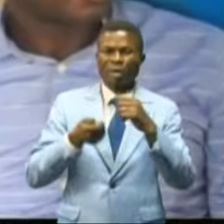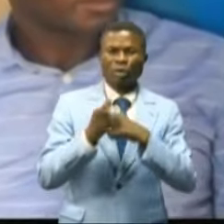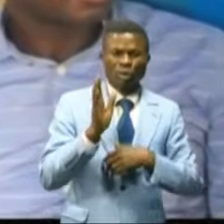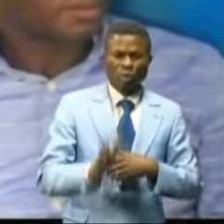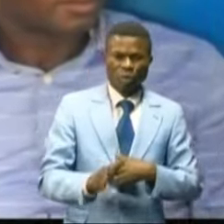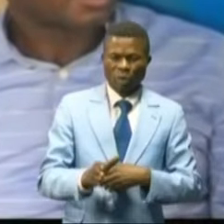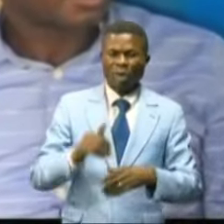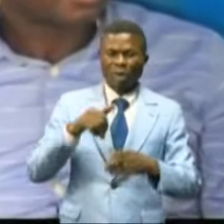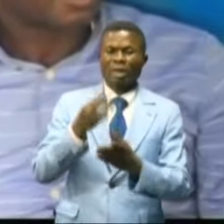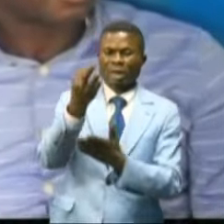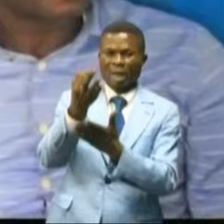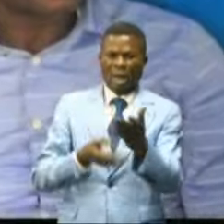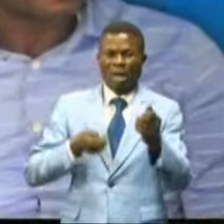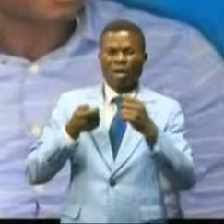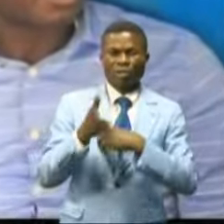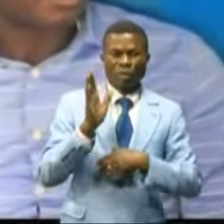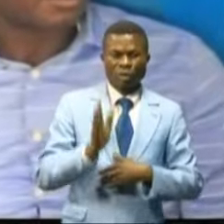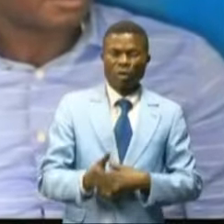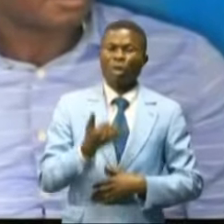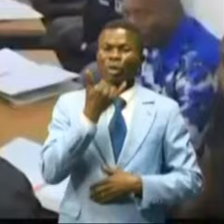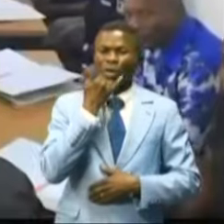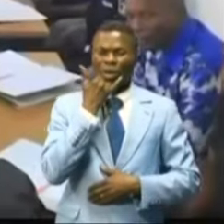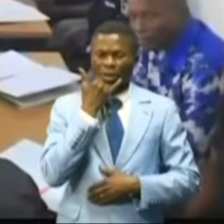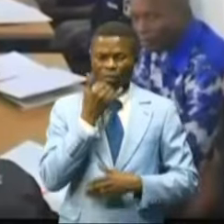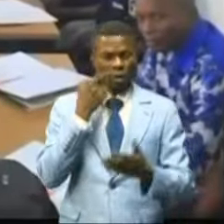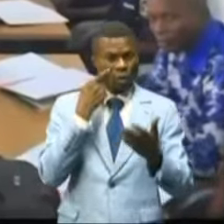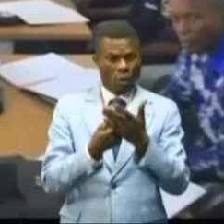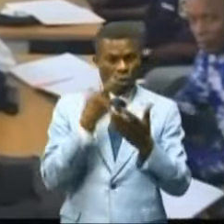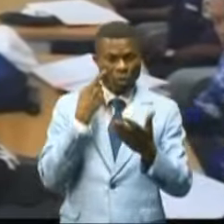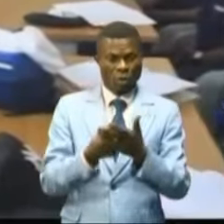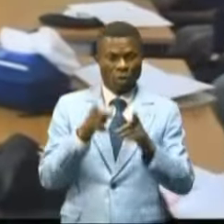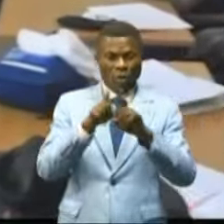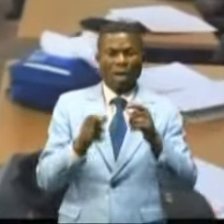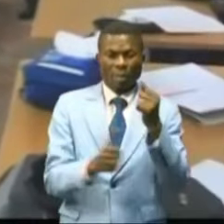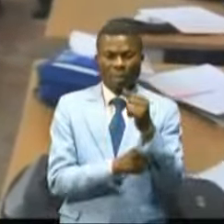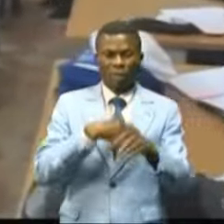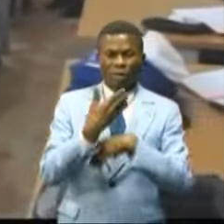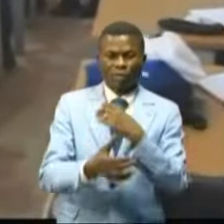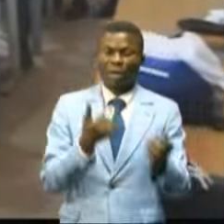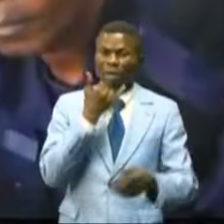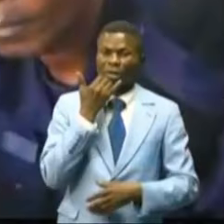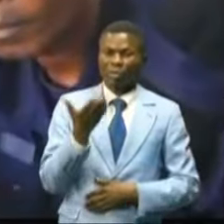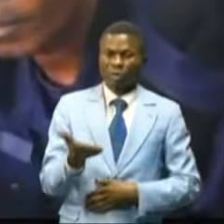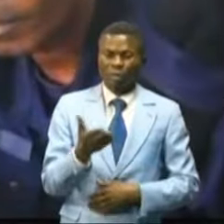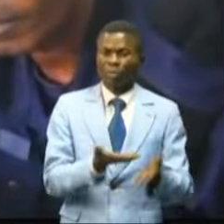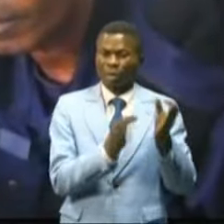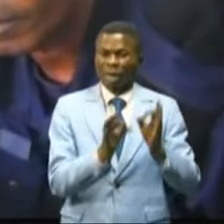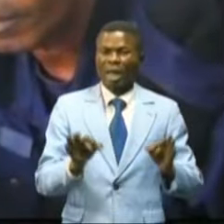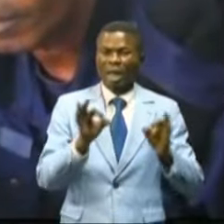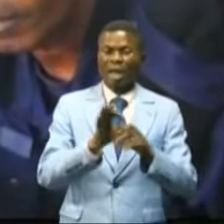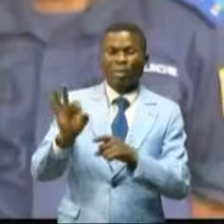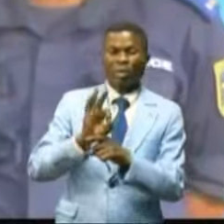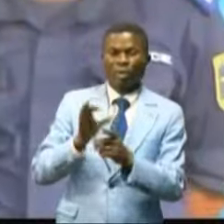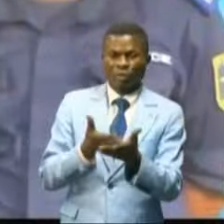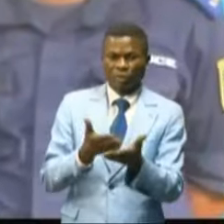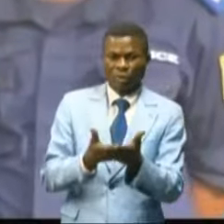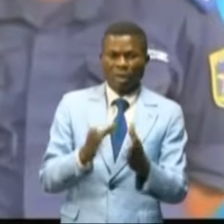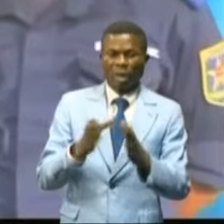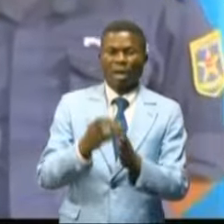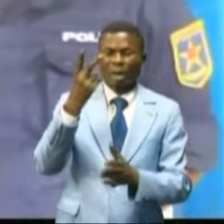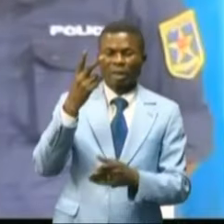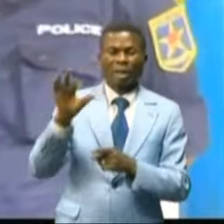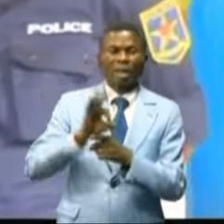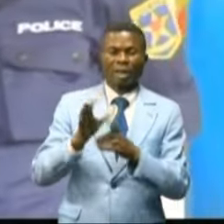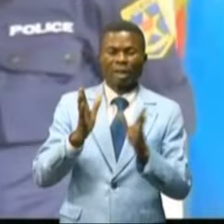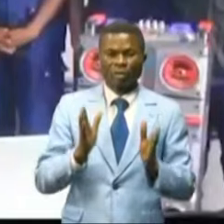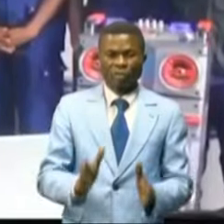dans le fichier criminel des infractions constatées et auteurs présumés. L'importance de ces assises avec les deux